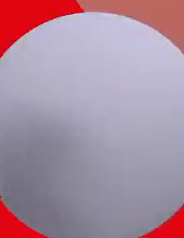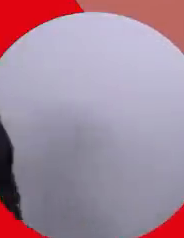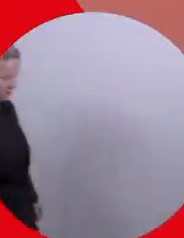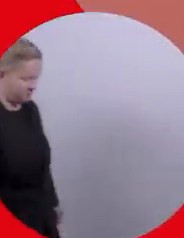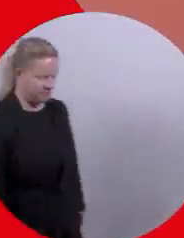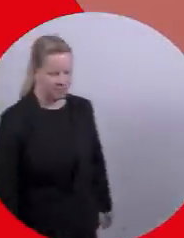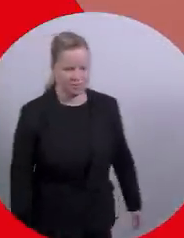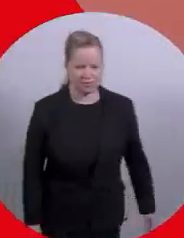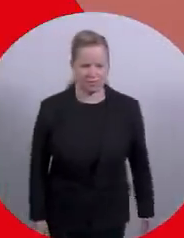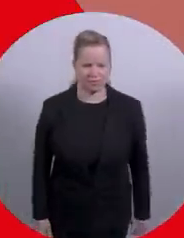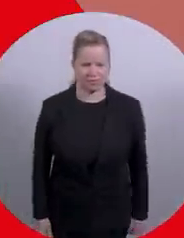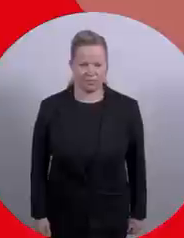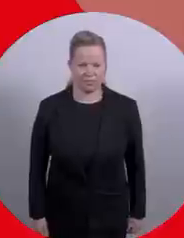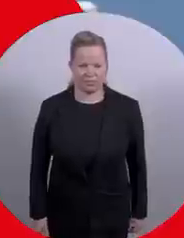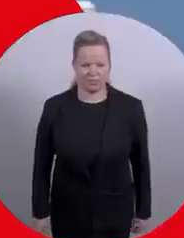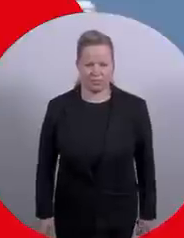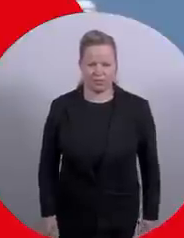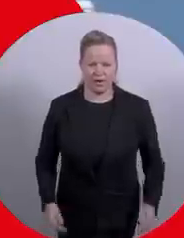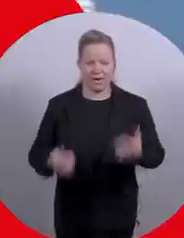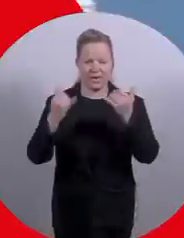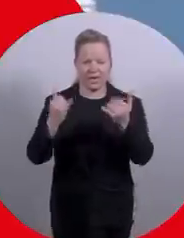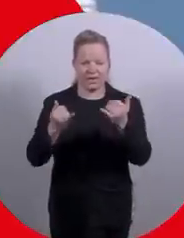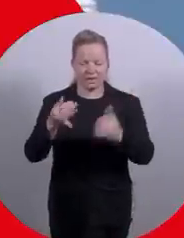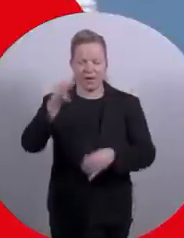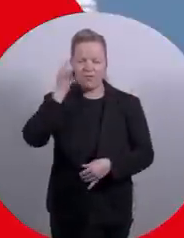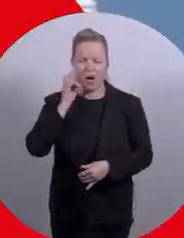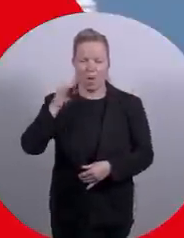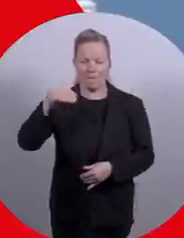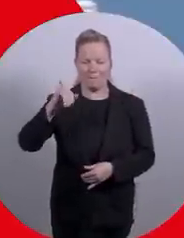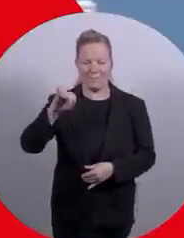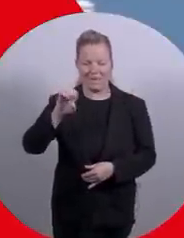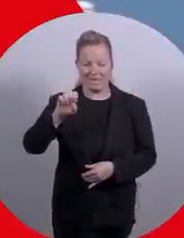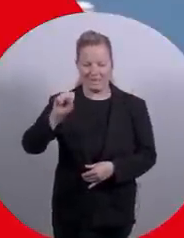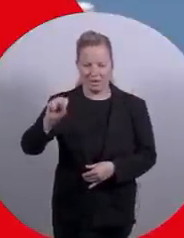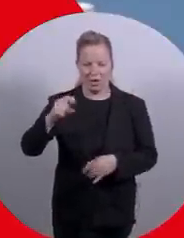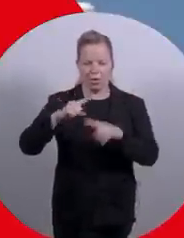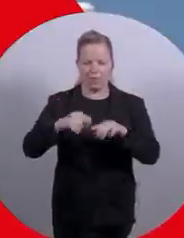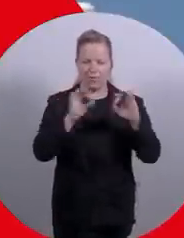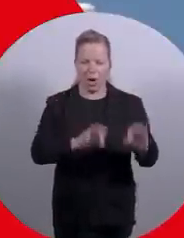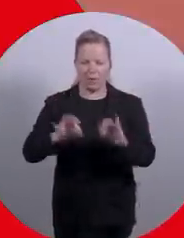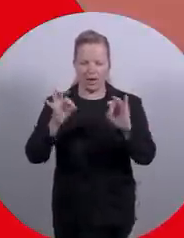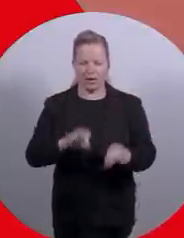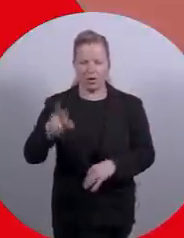an Bord ist genossen Petra mies und dem Vorbereitung Ronald Rabitsch